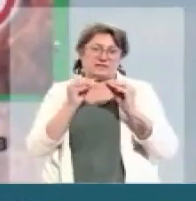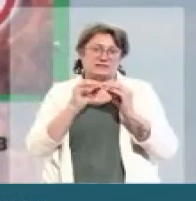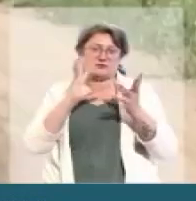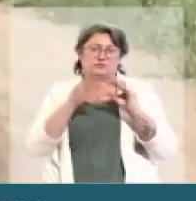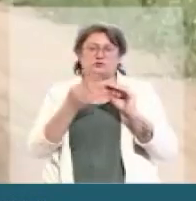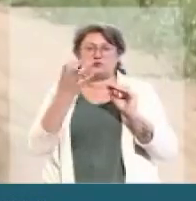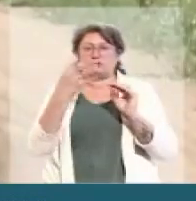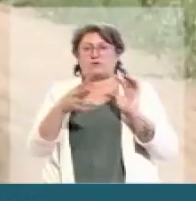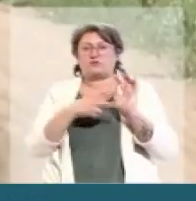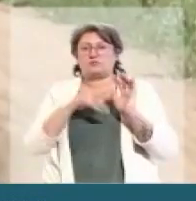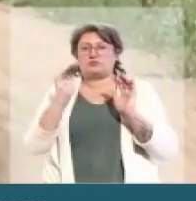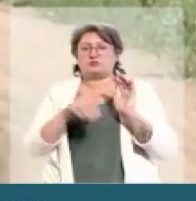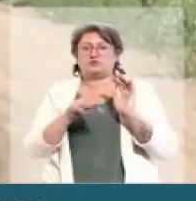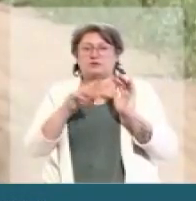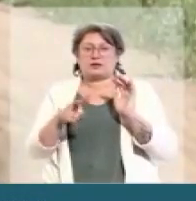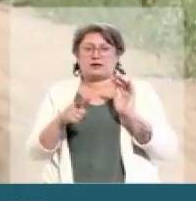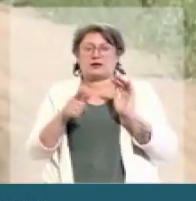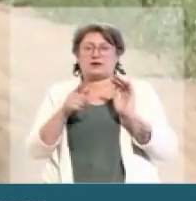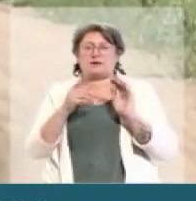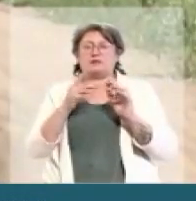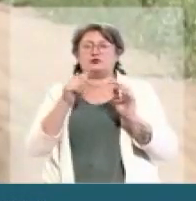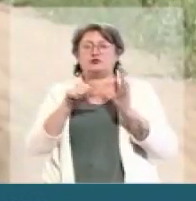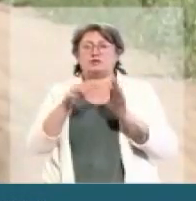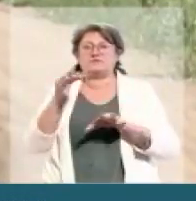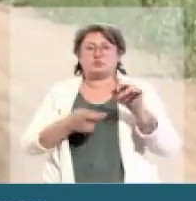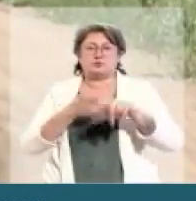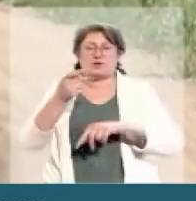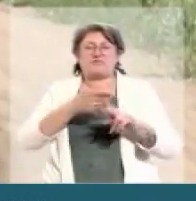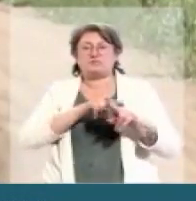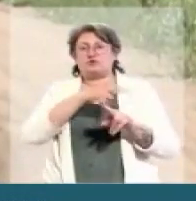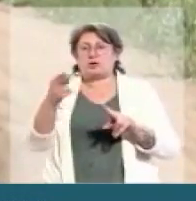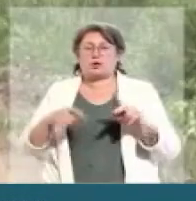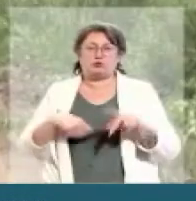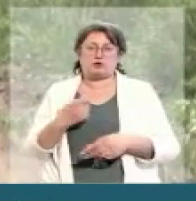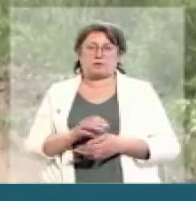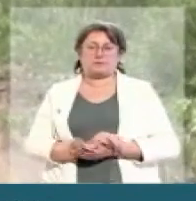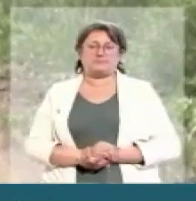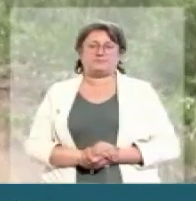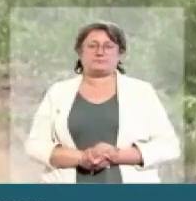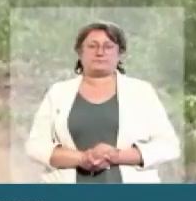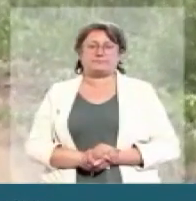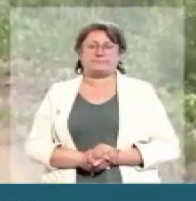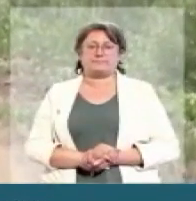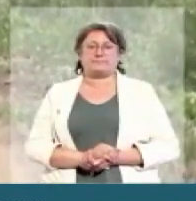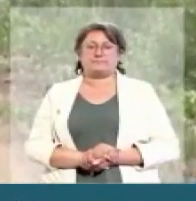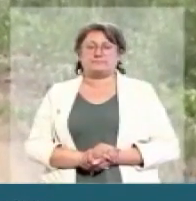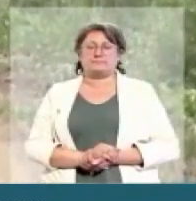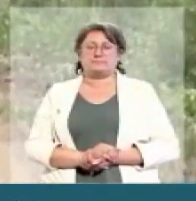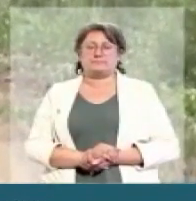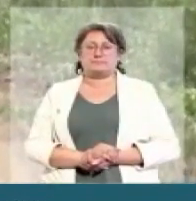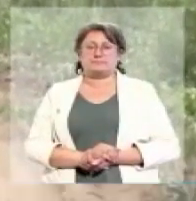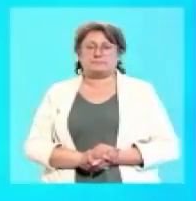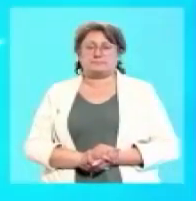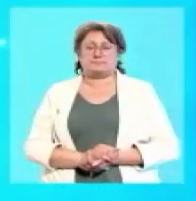сумму 448 тысяч тенге. Предъявлено 6 исков на возмещение ущерба. Айдана Папанина, Олжас Есенжигитов, телеканал